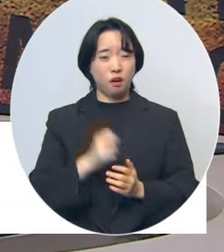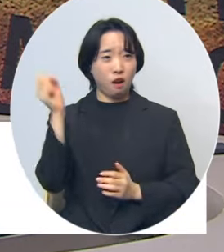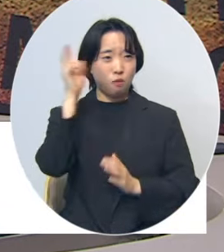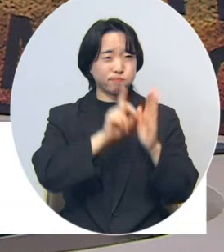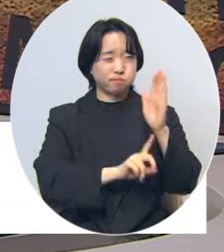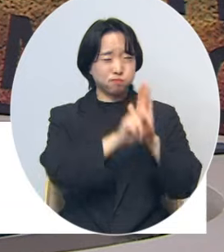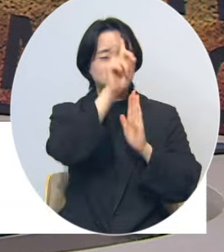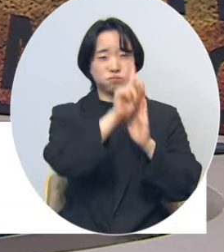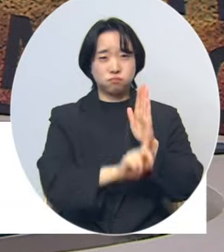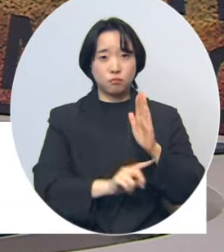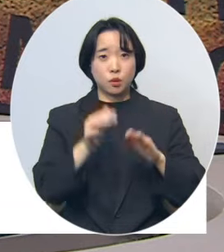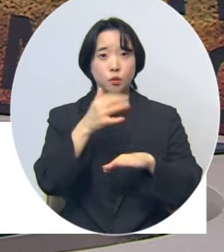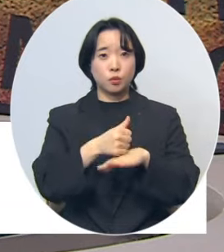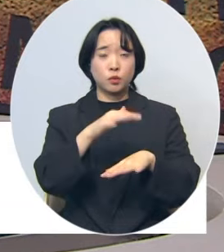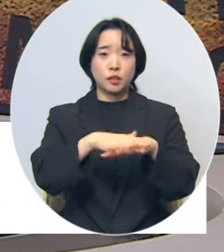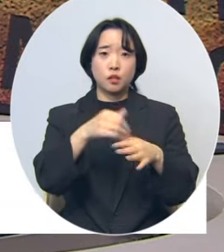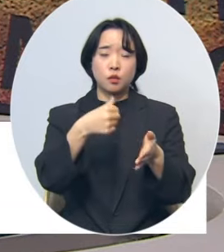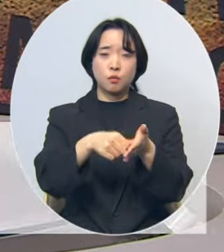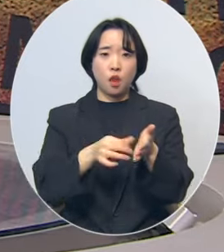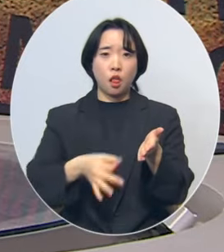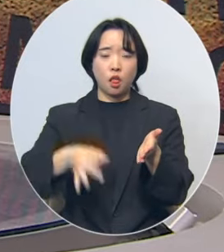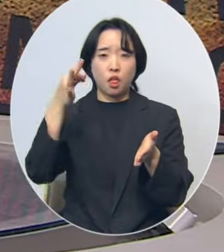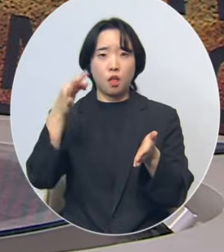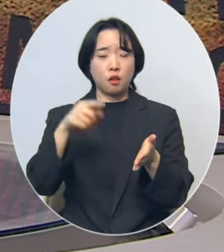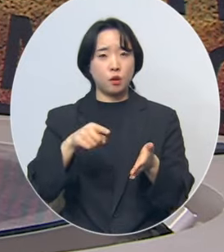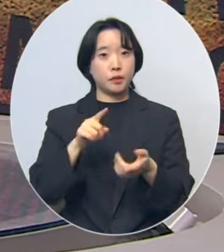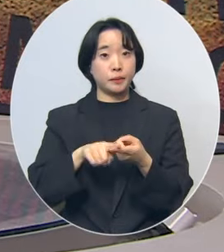위협하는 상황 김찬규 기자가